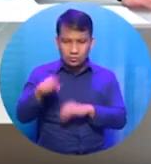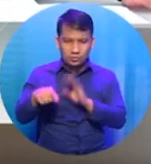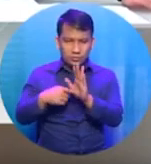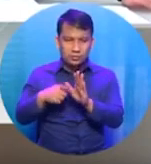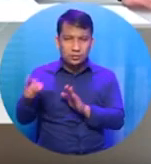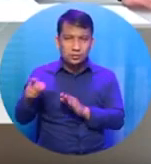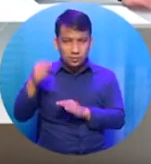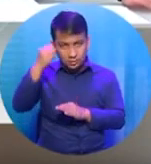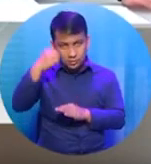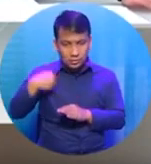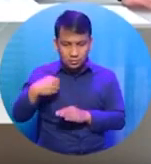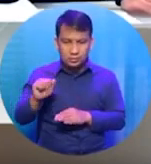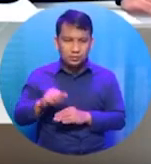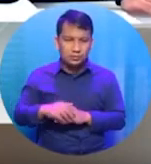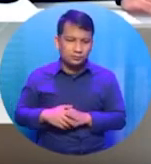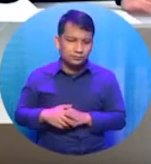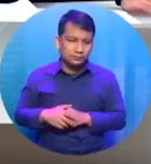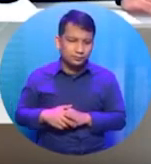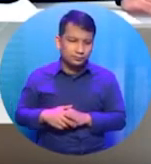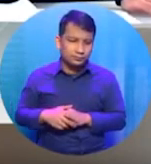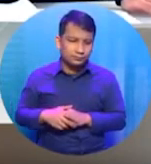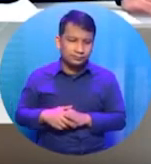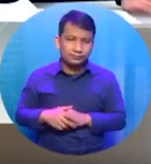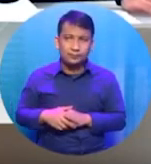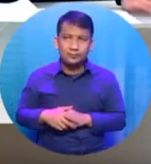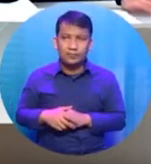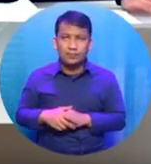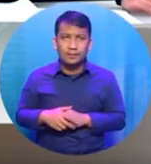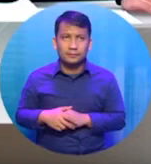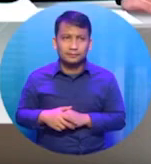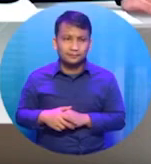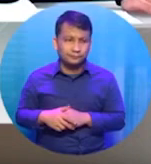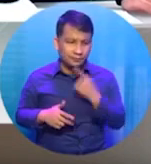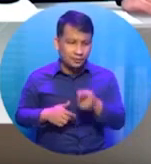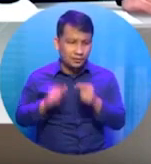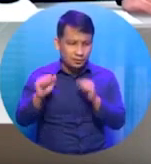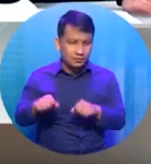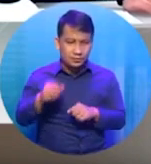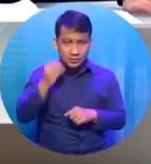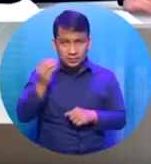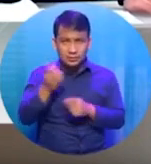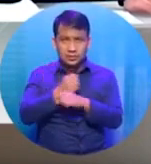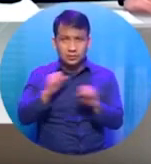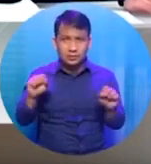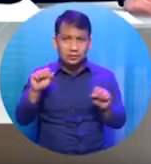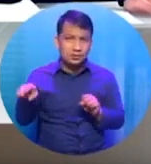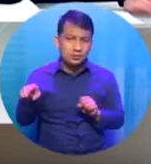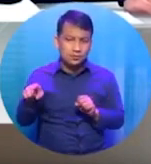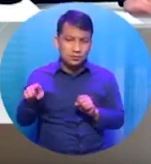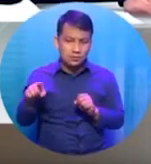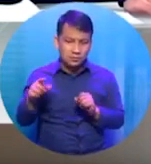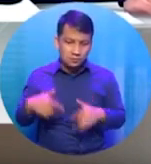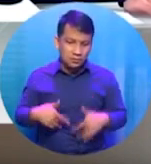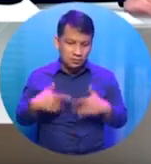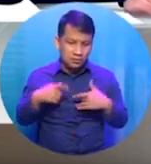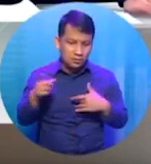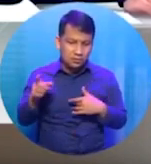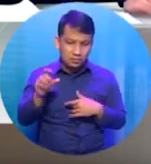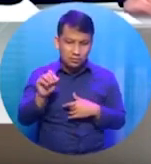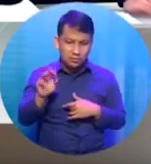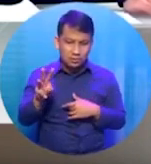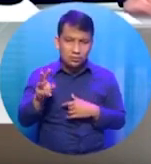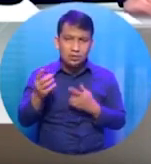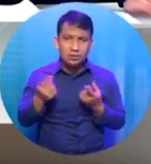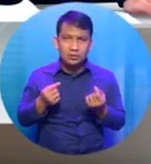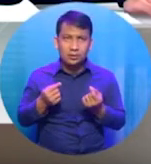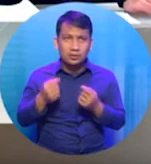sa Saudi Arabia. Okay, very good ma'am, no. Kung mapauwi nga po natin ng ligtas at mabuti itong ating